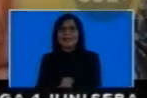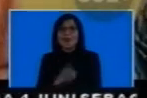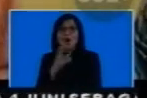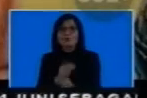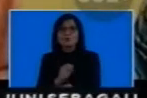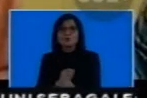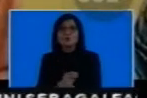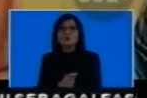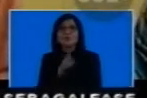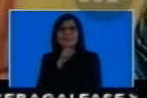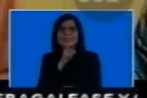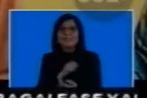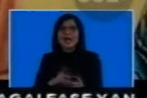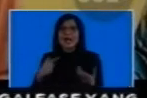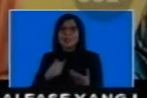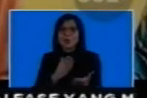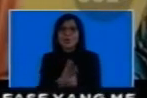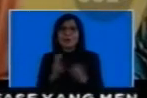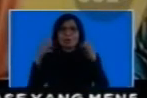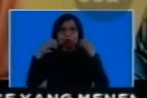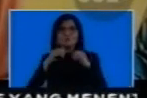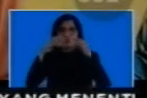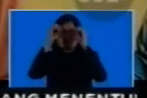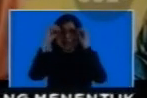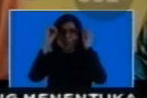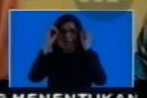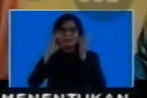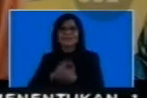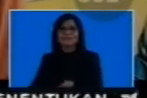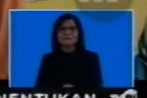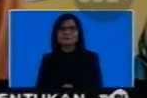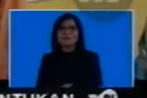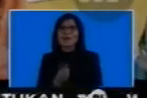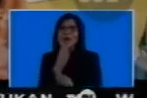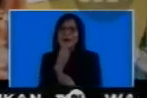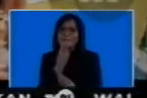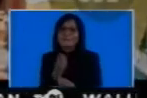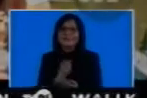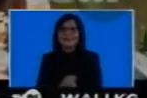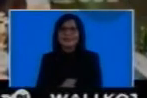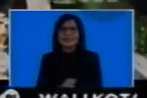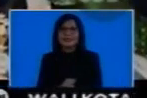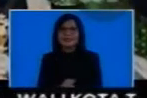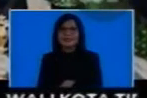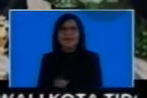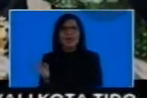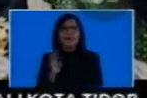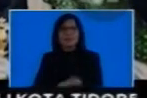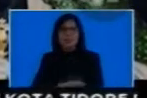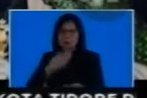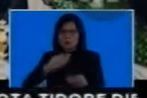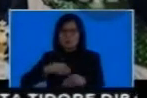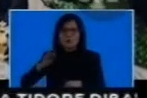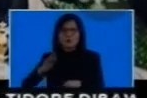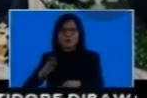Beban yang kita pikul pasti berat. Pesan saya untuk Mas Menteri, jangan lelah membawa perubahan